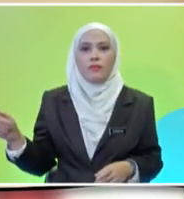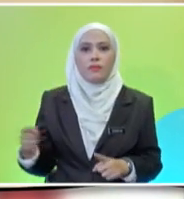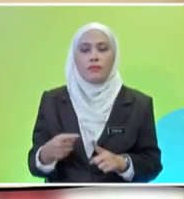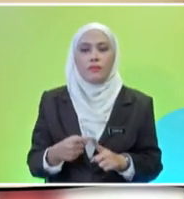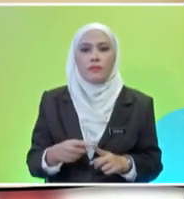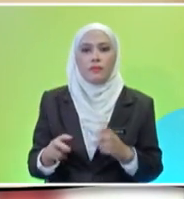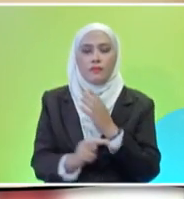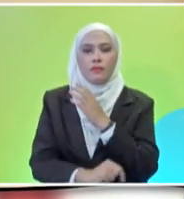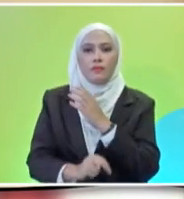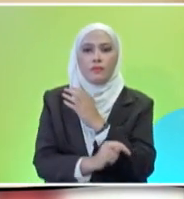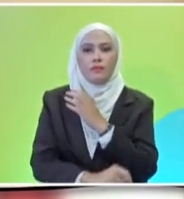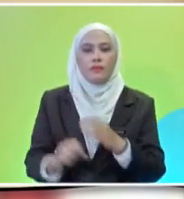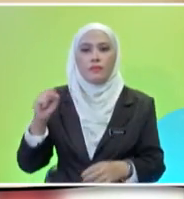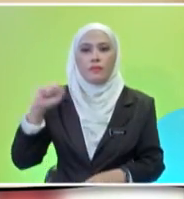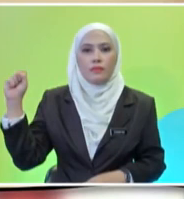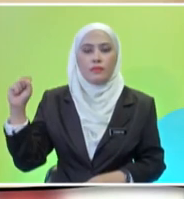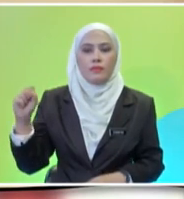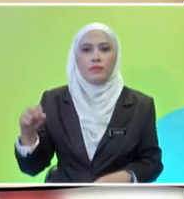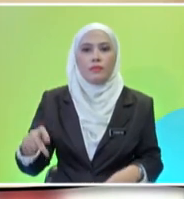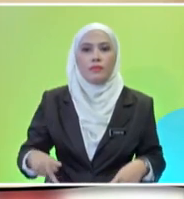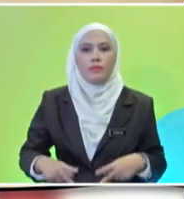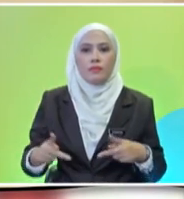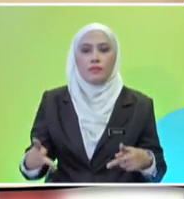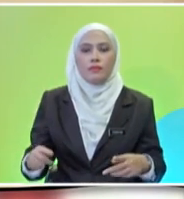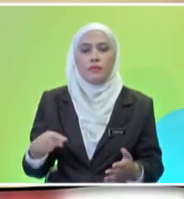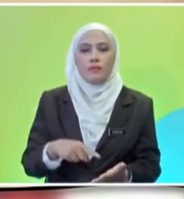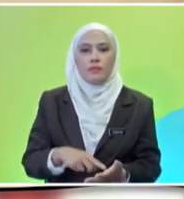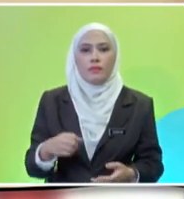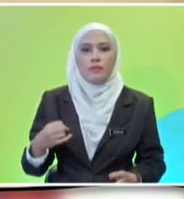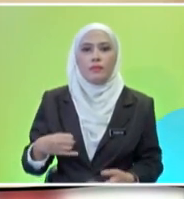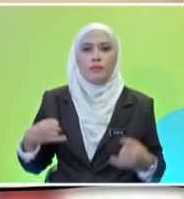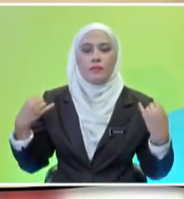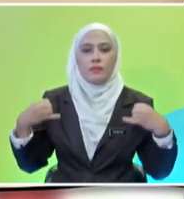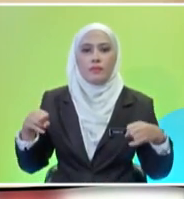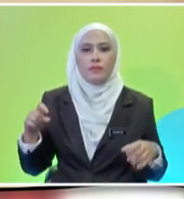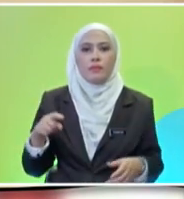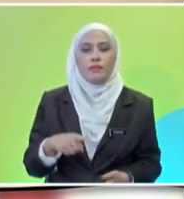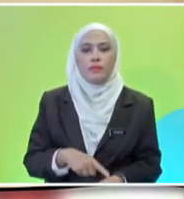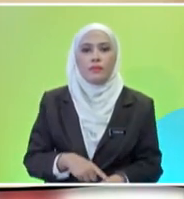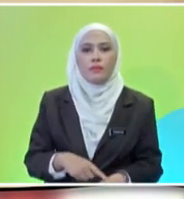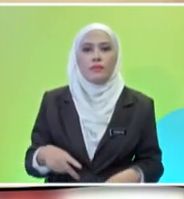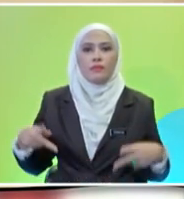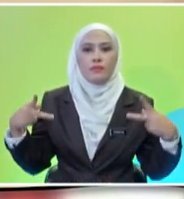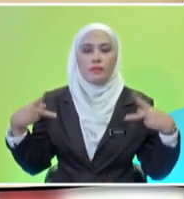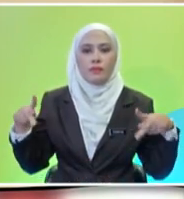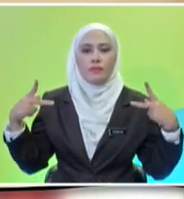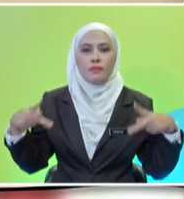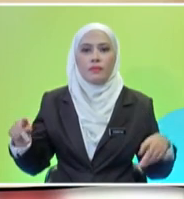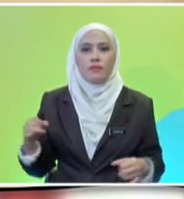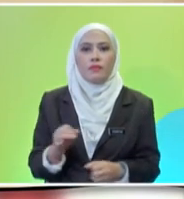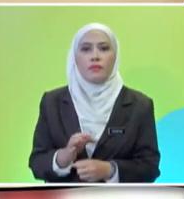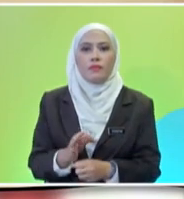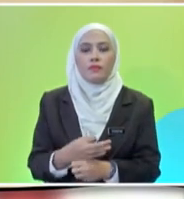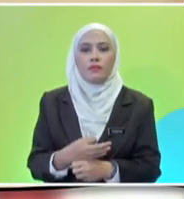ini dijual di kedai-kedai Craft tangen pelancong membeli wakil untuk diberikan kepada